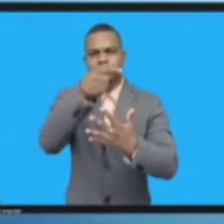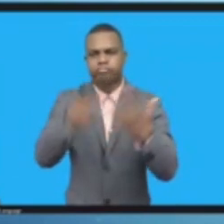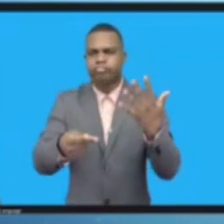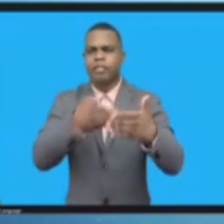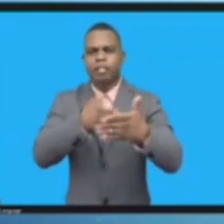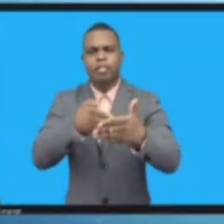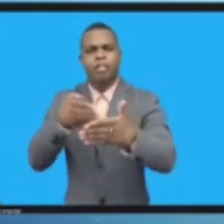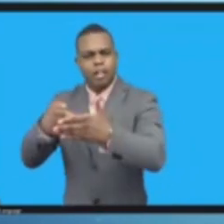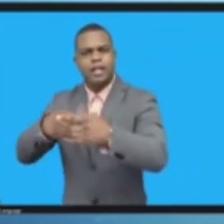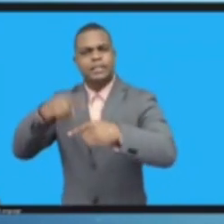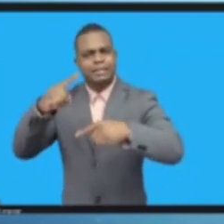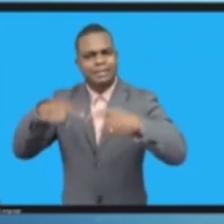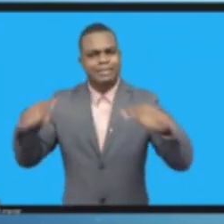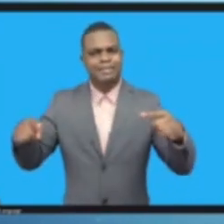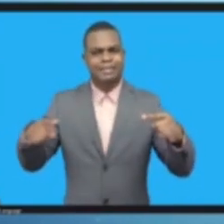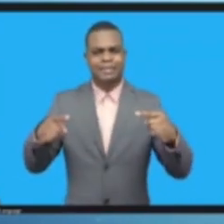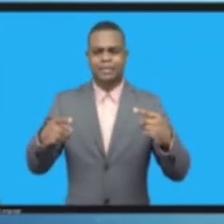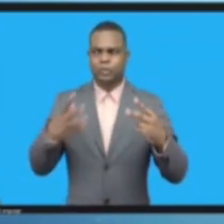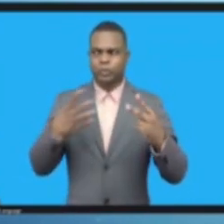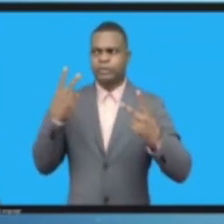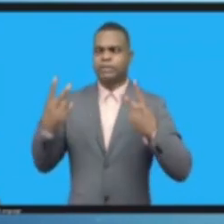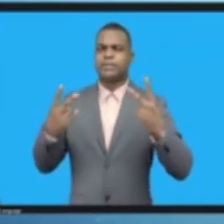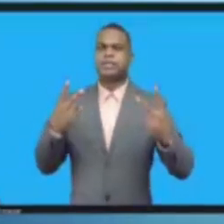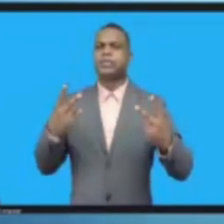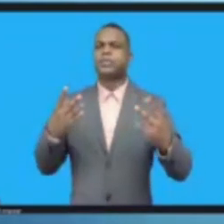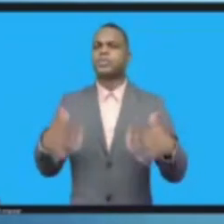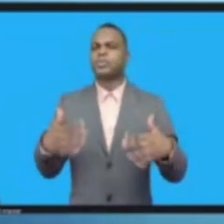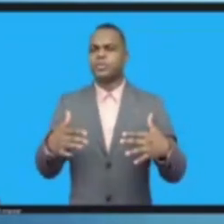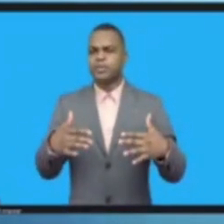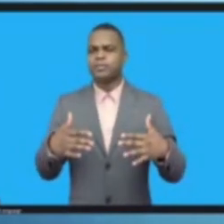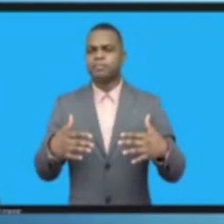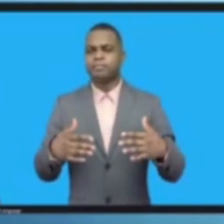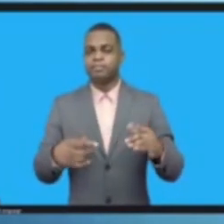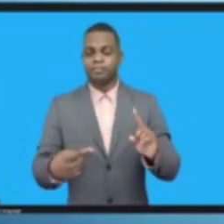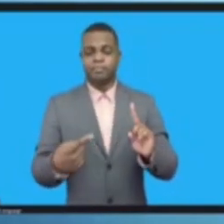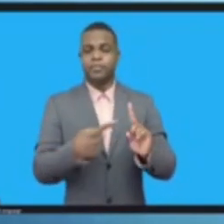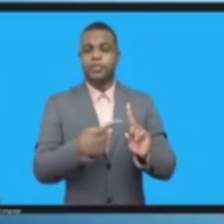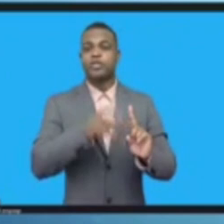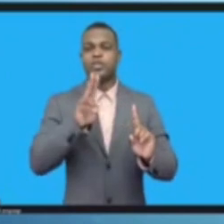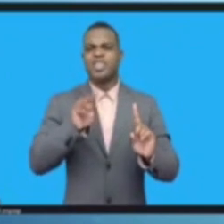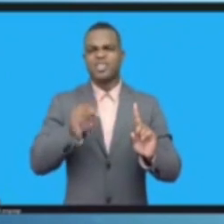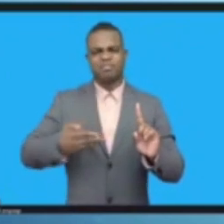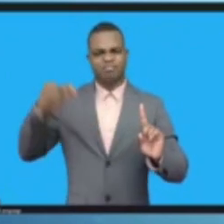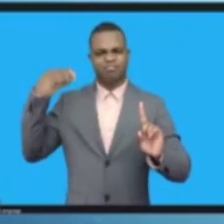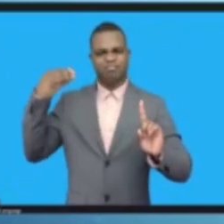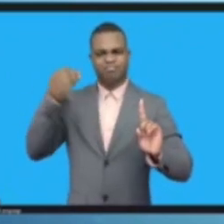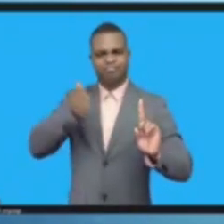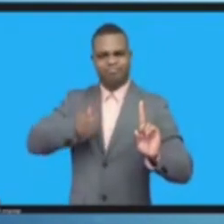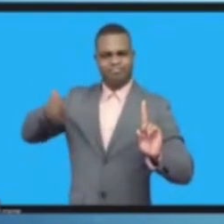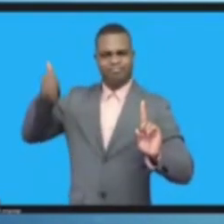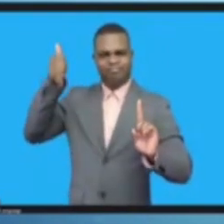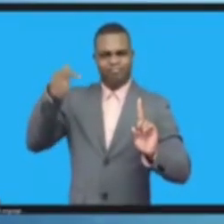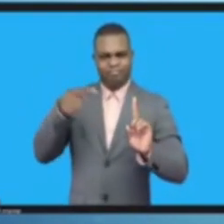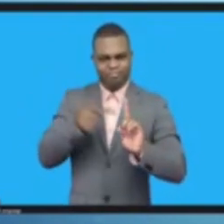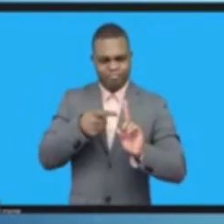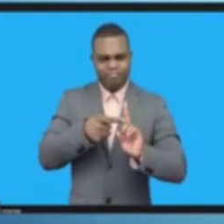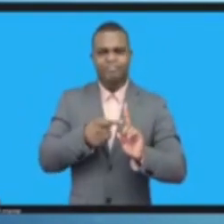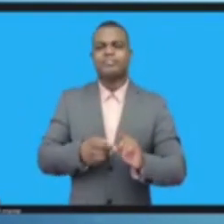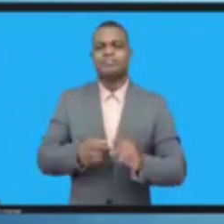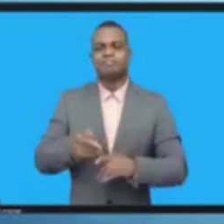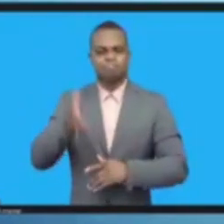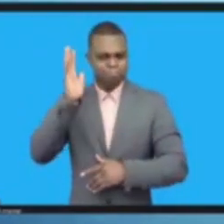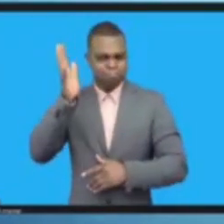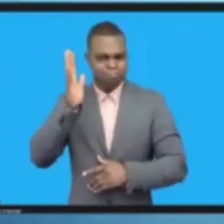j'ai repensé au discours de l'ancien secrétaire général des Nations Unies, Kofi Annan, lors du